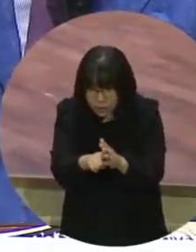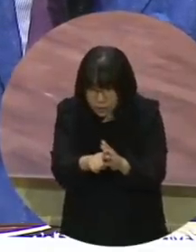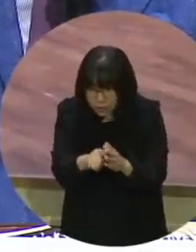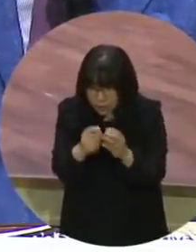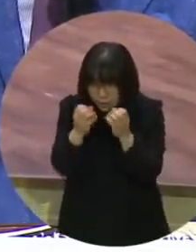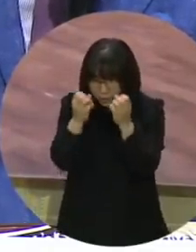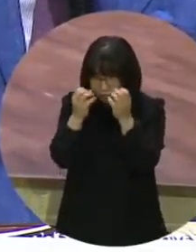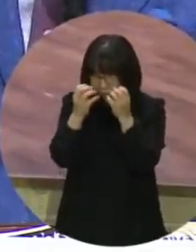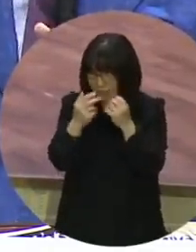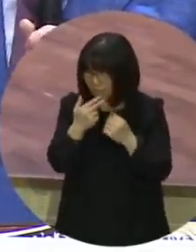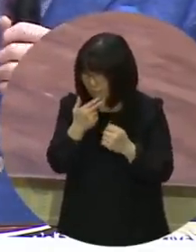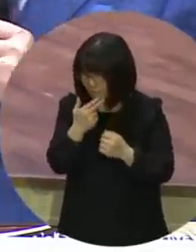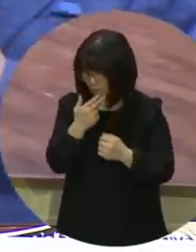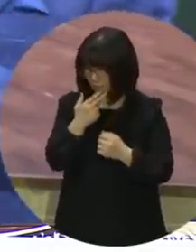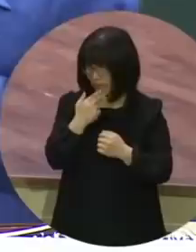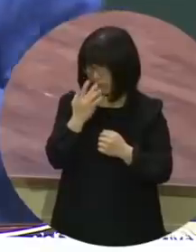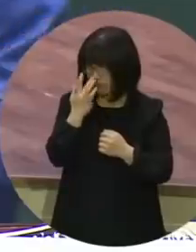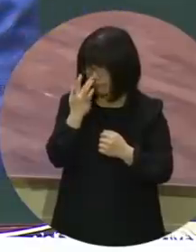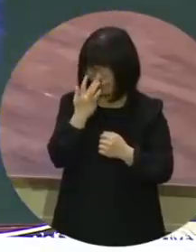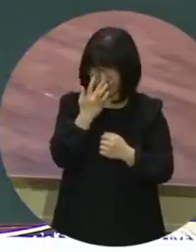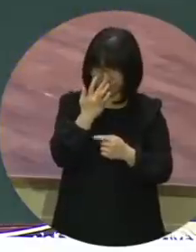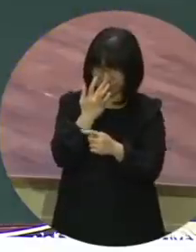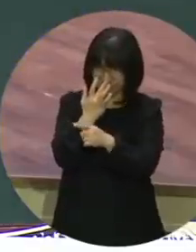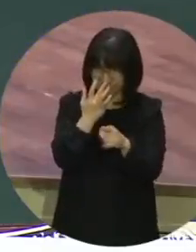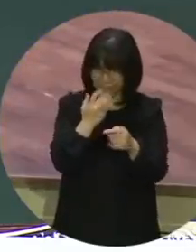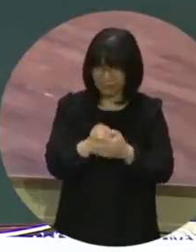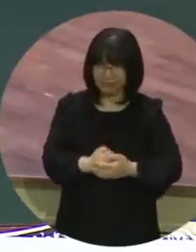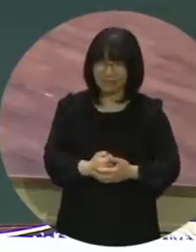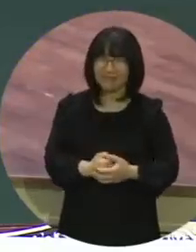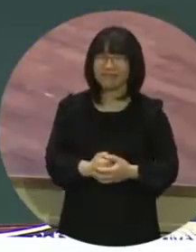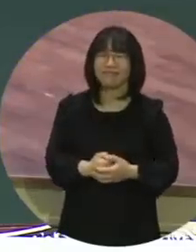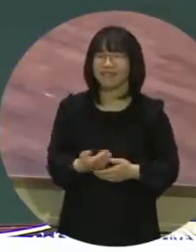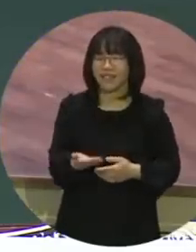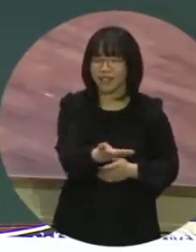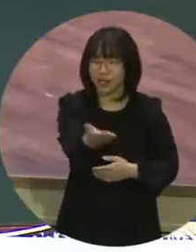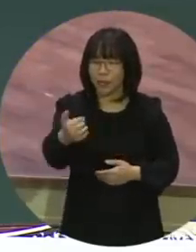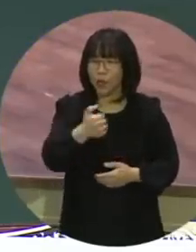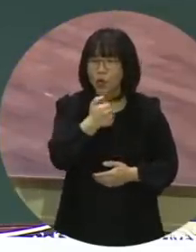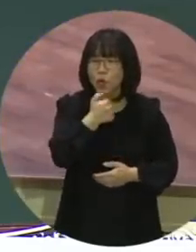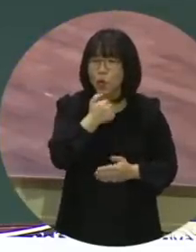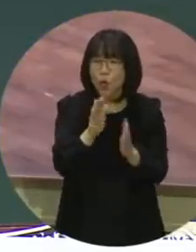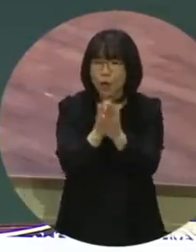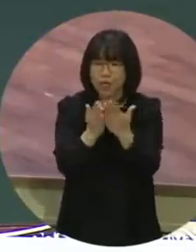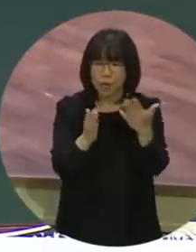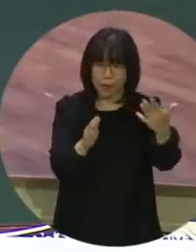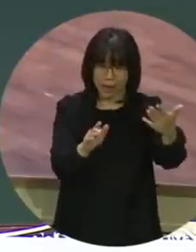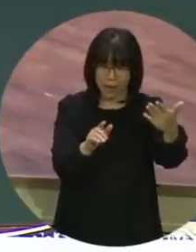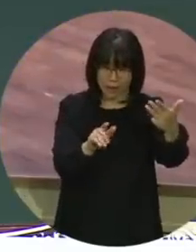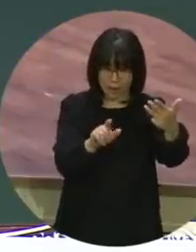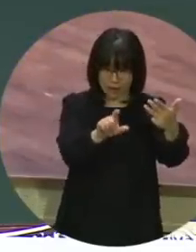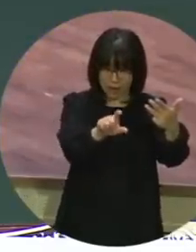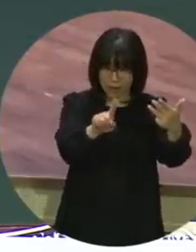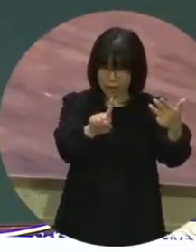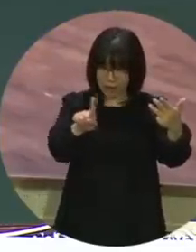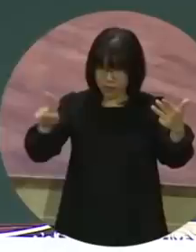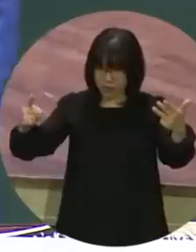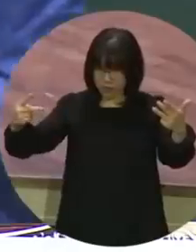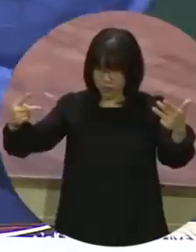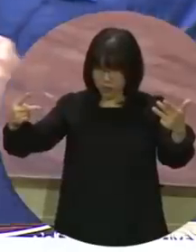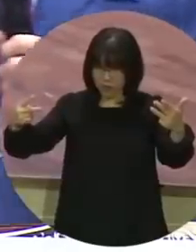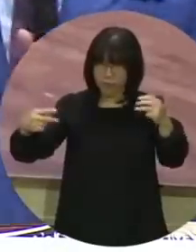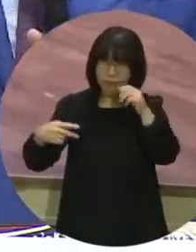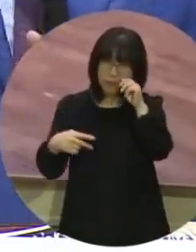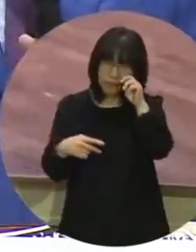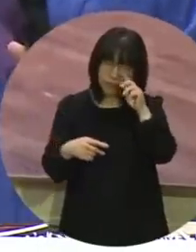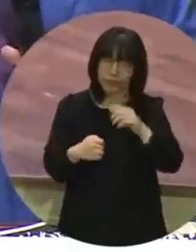것 같네. 보니까 하도 많이 들어가죠 말이야. 자, 로마서 8장 1절로 2절입니다.